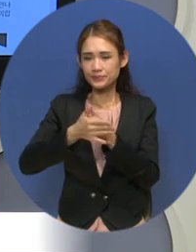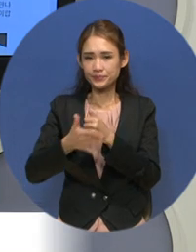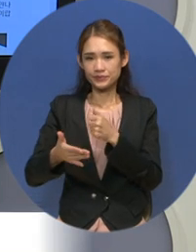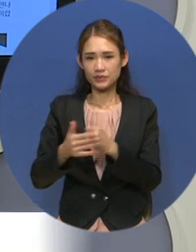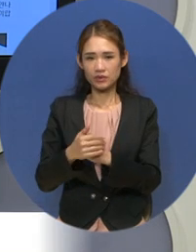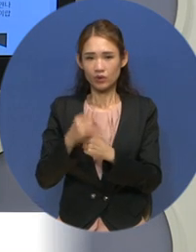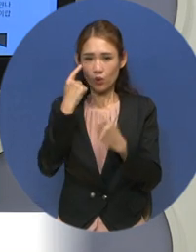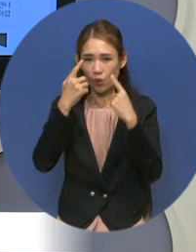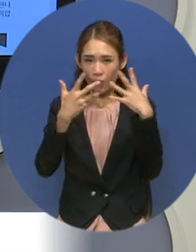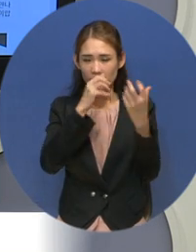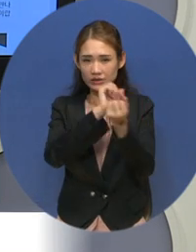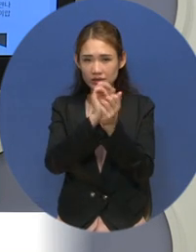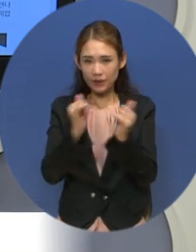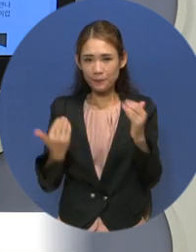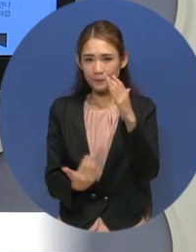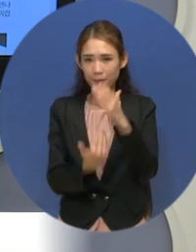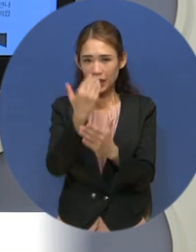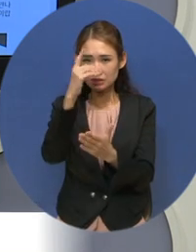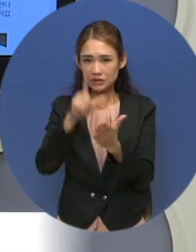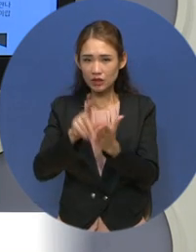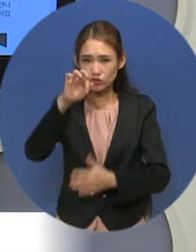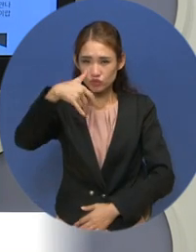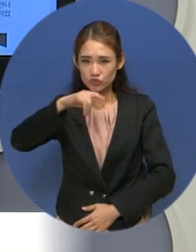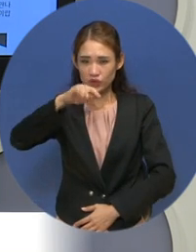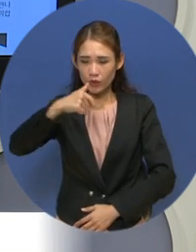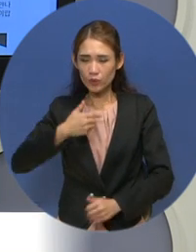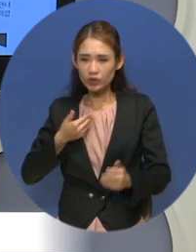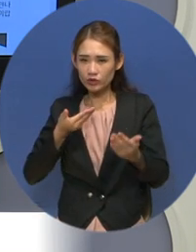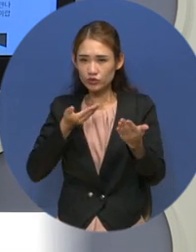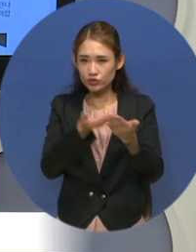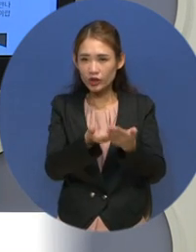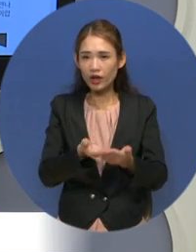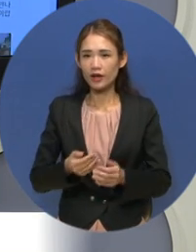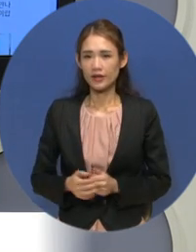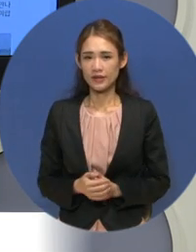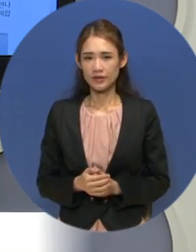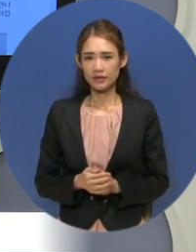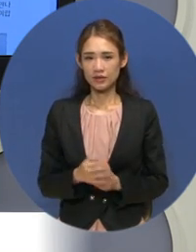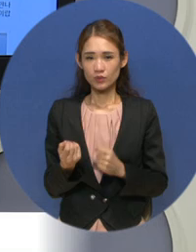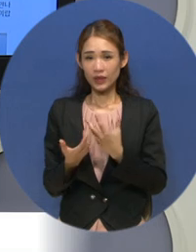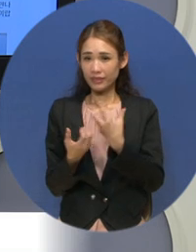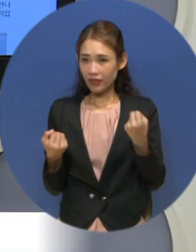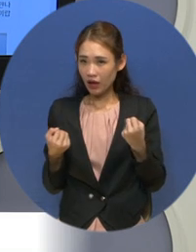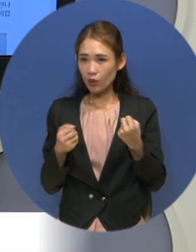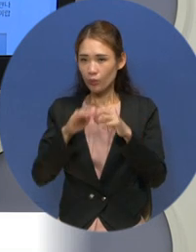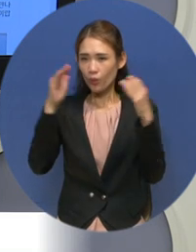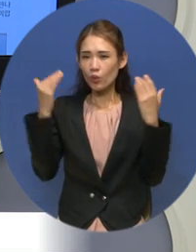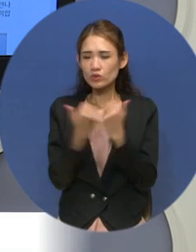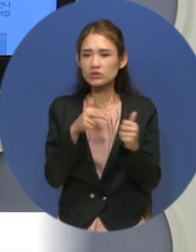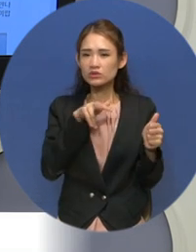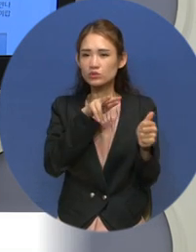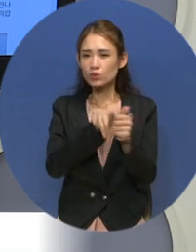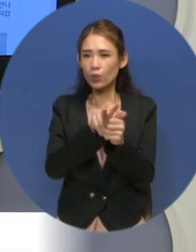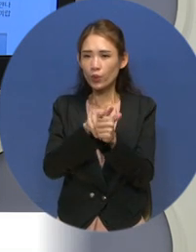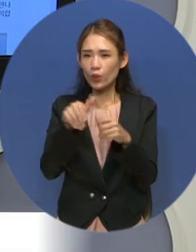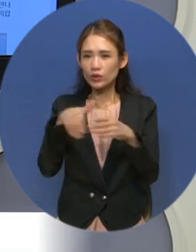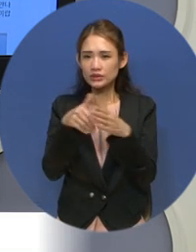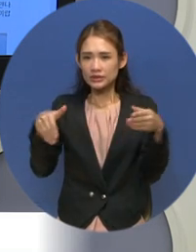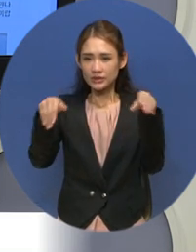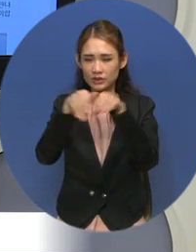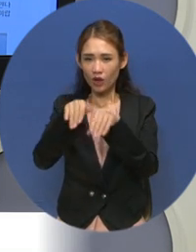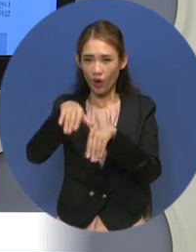확진 자 발생 시 구 상권도 청구될 수 있습니다 이와는 별도로 모든 종교 시설은 지난